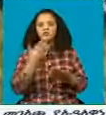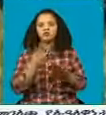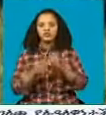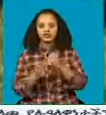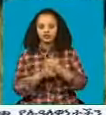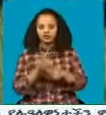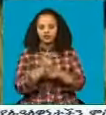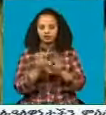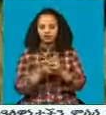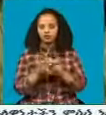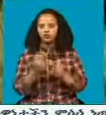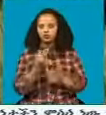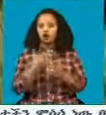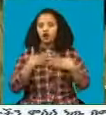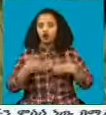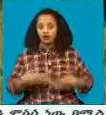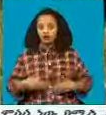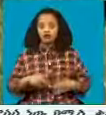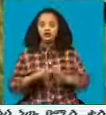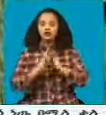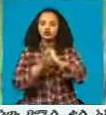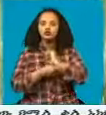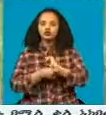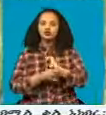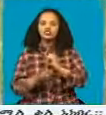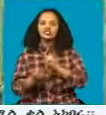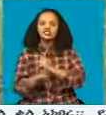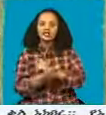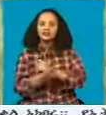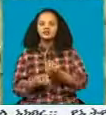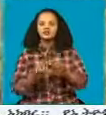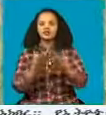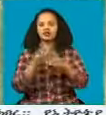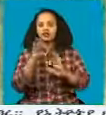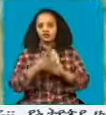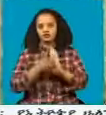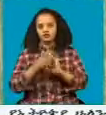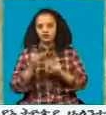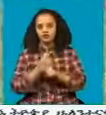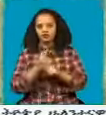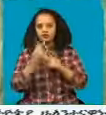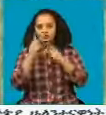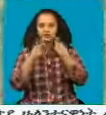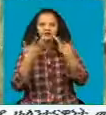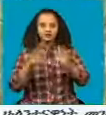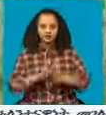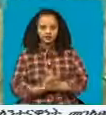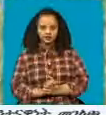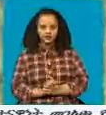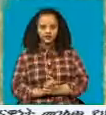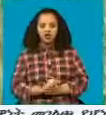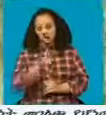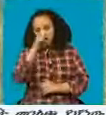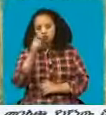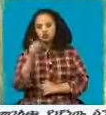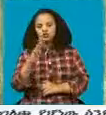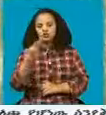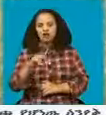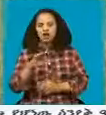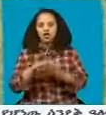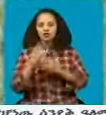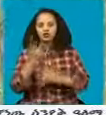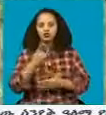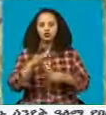ድርጅት ስራ አመራር ቦርድ አካላት ድርጅቱ በዘር ብዜት ያከናወናቸው ተግባራት የመስክ ምልከታ ተካሂዷል። አቶ ኡስማን በሀላባ